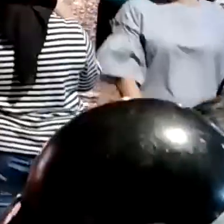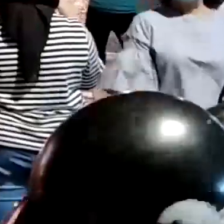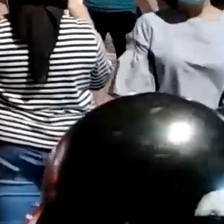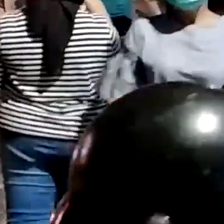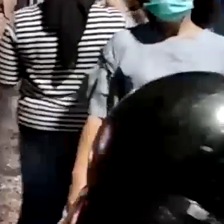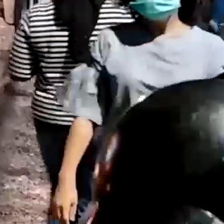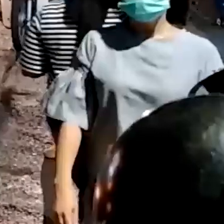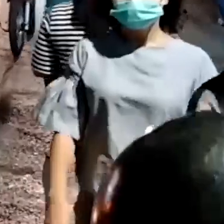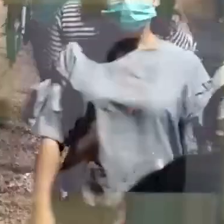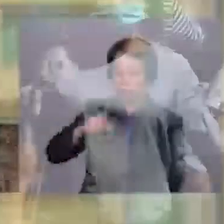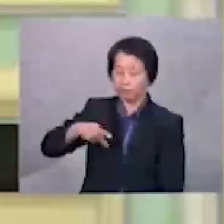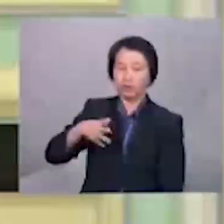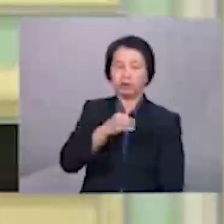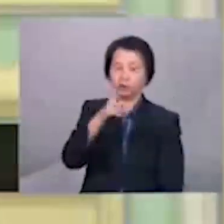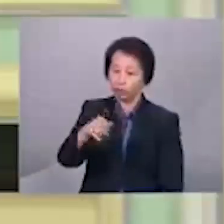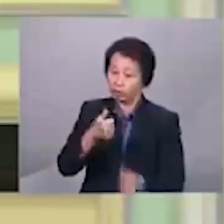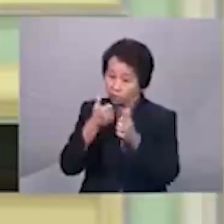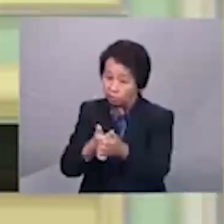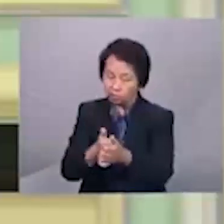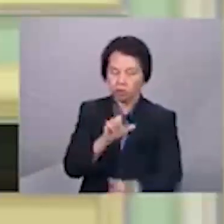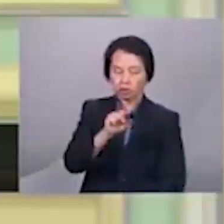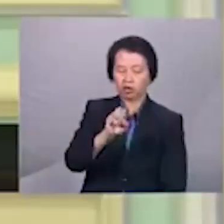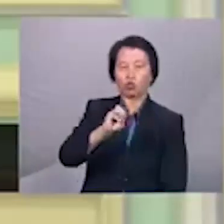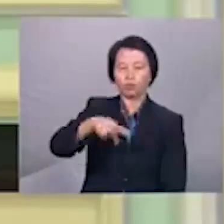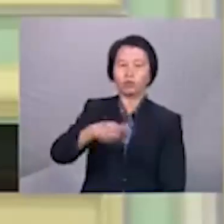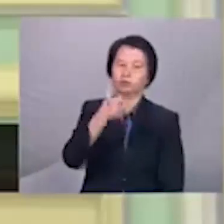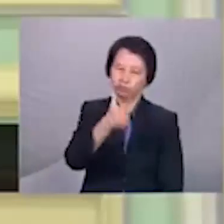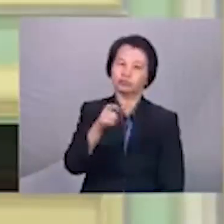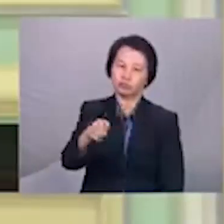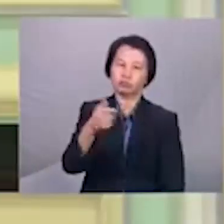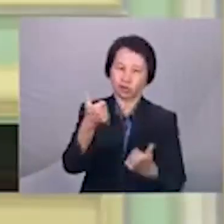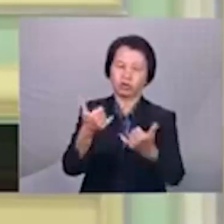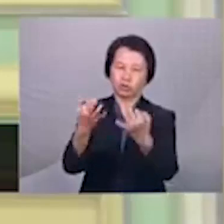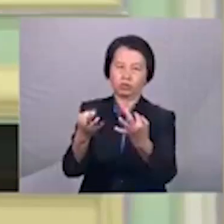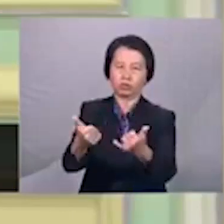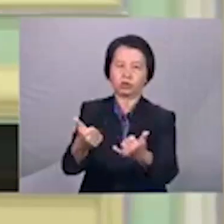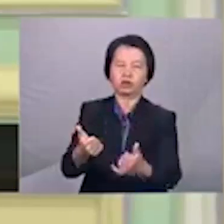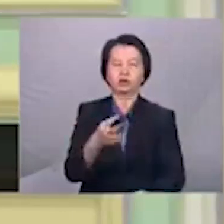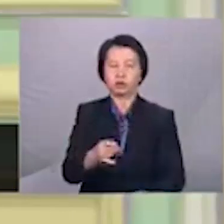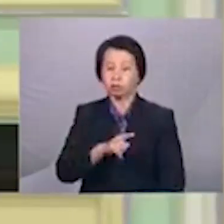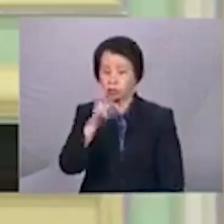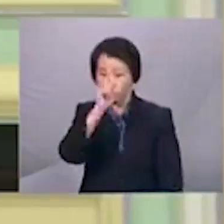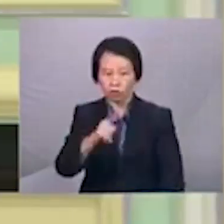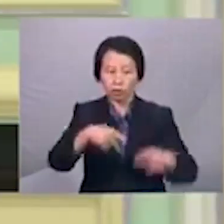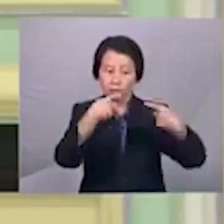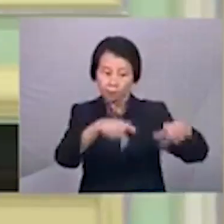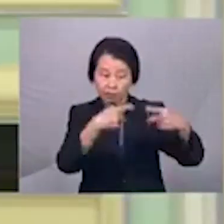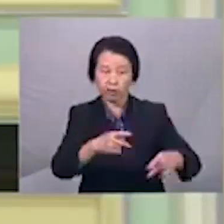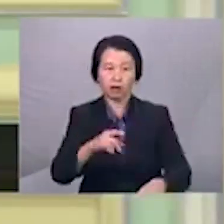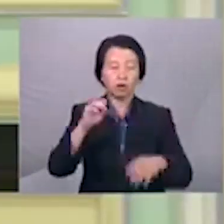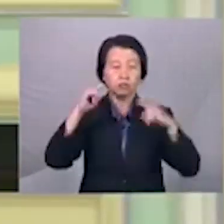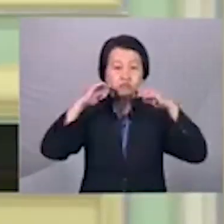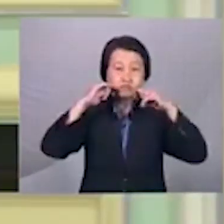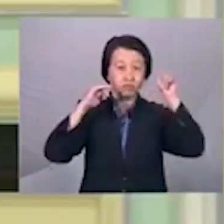isopi yang dikeluarkan oleh pamitran kesehatan dan juga pihak-pihak yang jadi kita akan pastikan Space Selayang juga